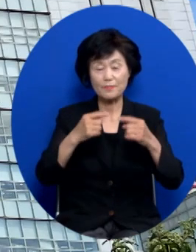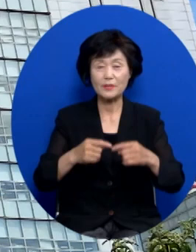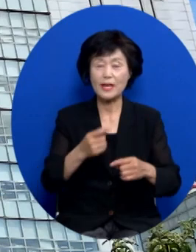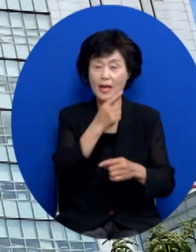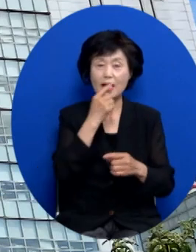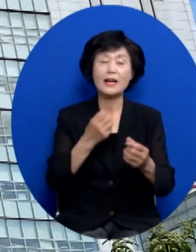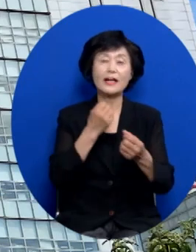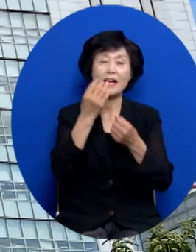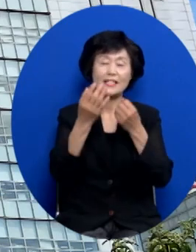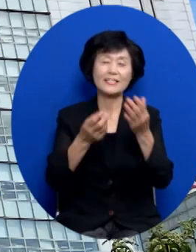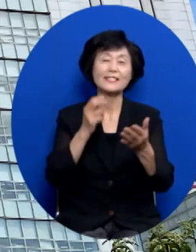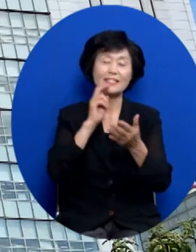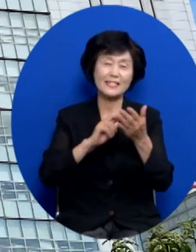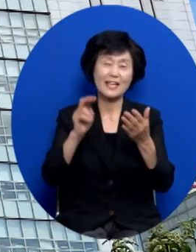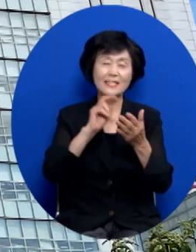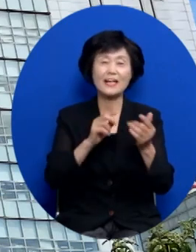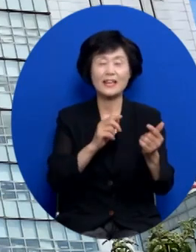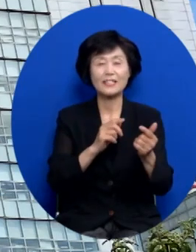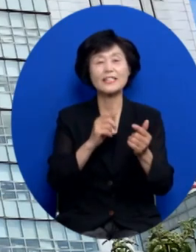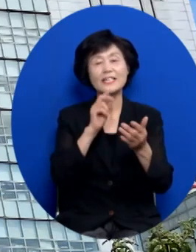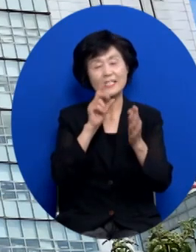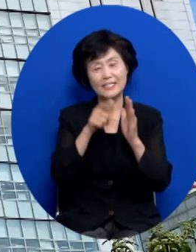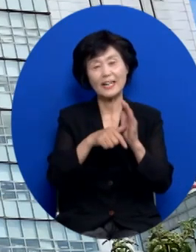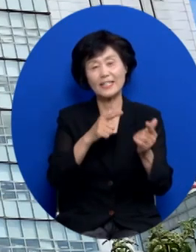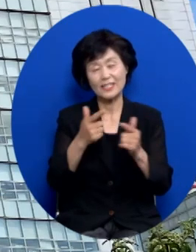간증과 찬양을 나눌 예정입니다.